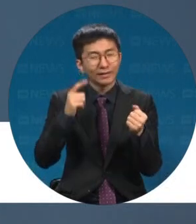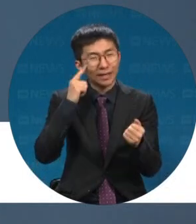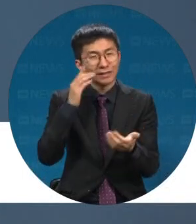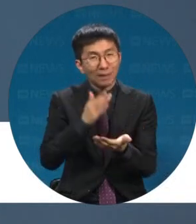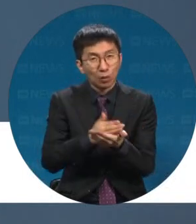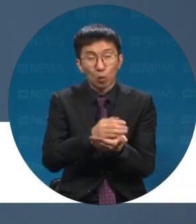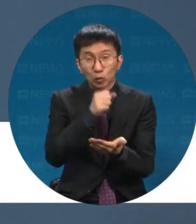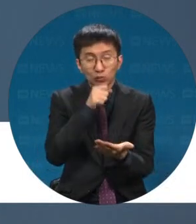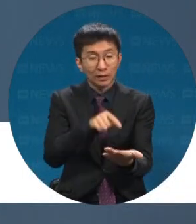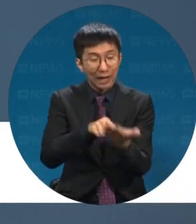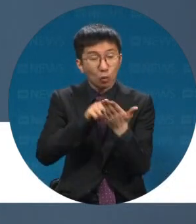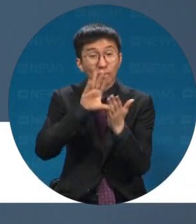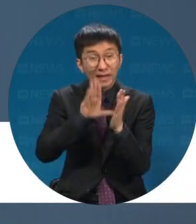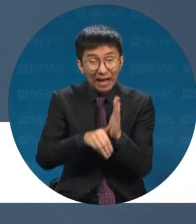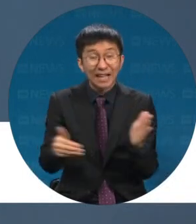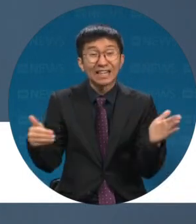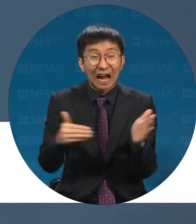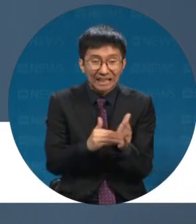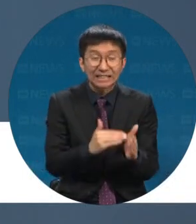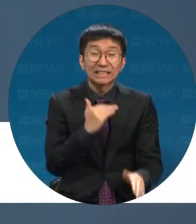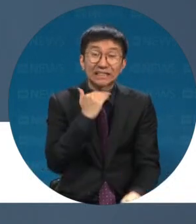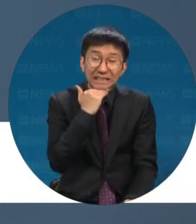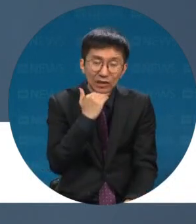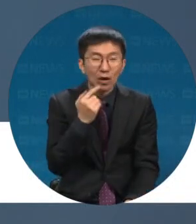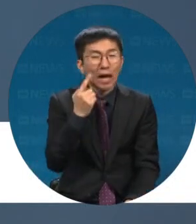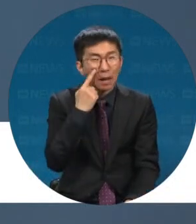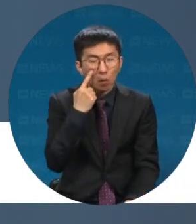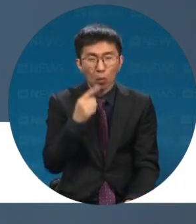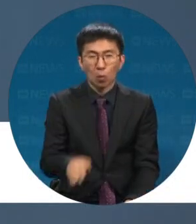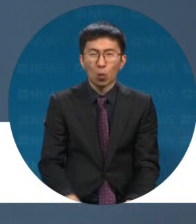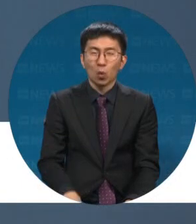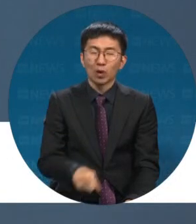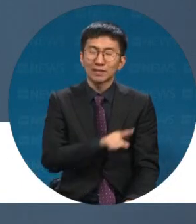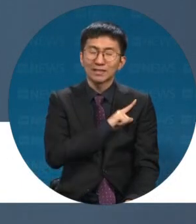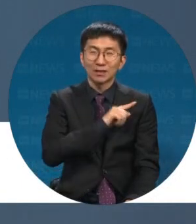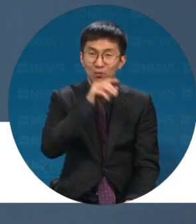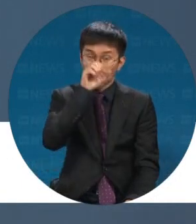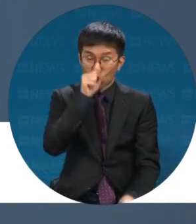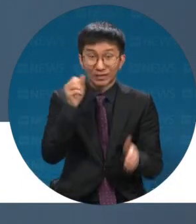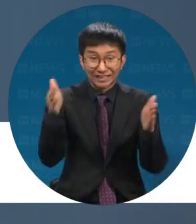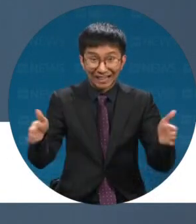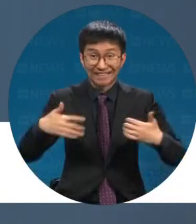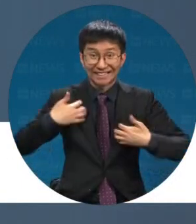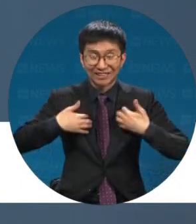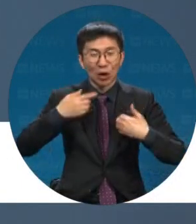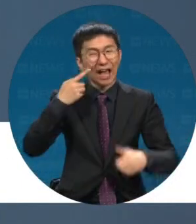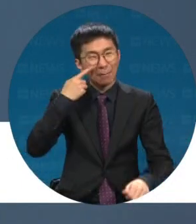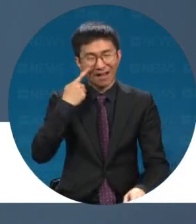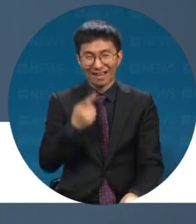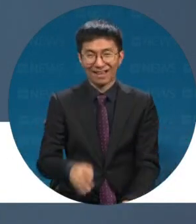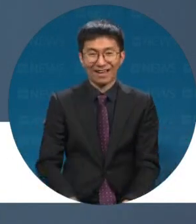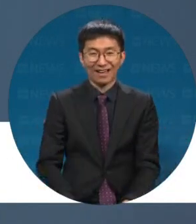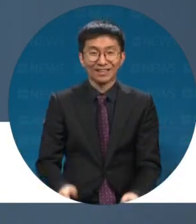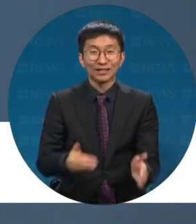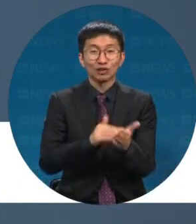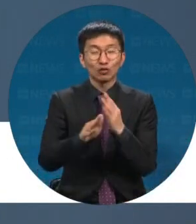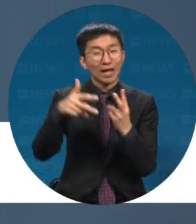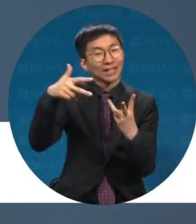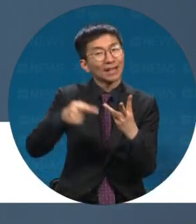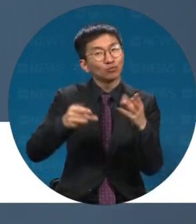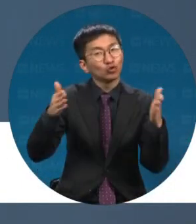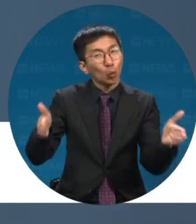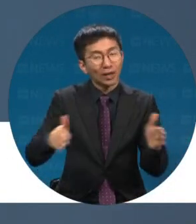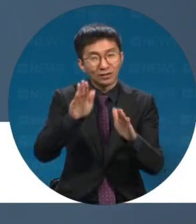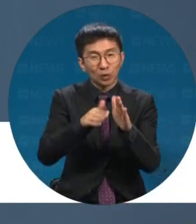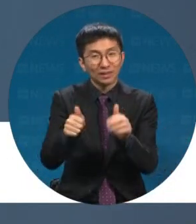다 나오는 날까지 좀 인생의 가장 황금기를 좀 즐겼으면 좋겠다. 그리고 나서 나머지 3주 동안에